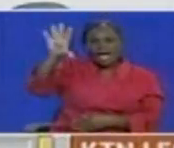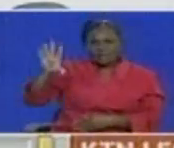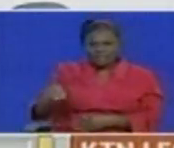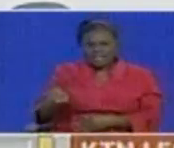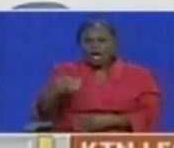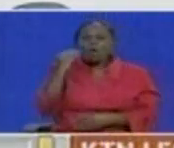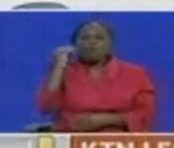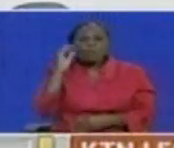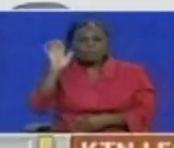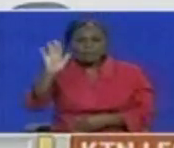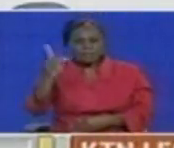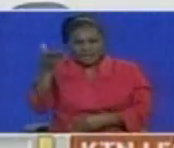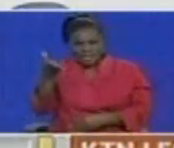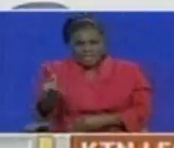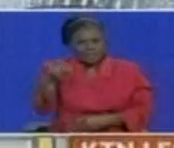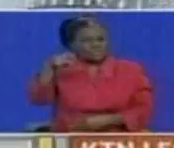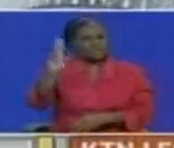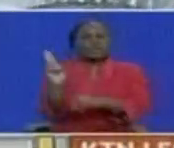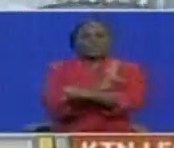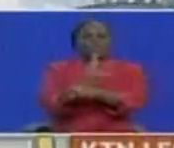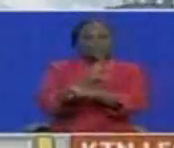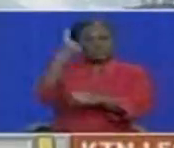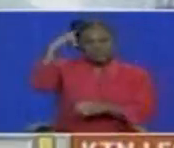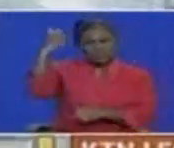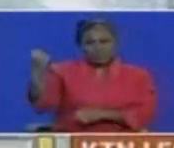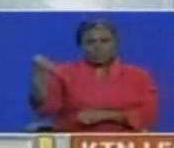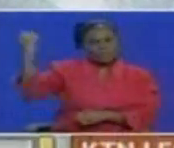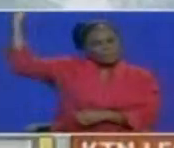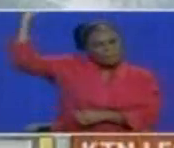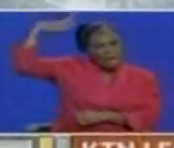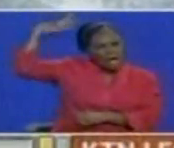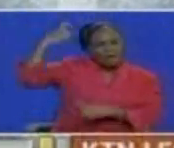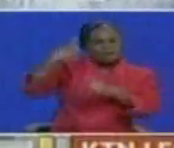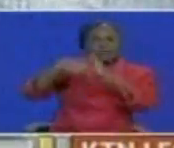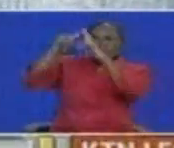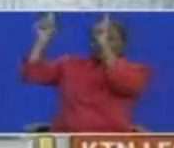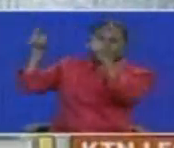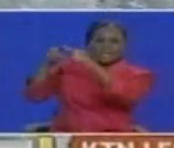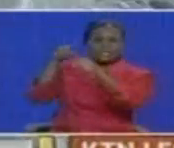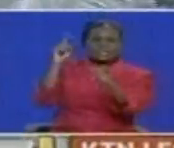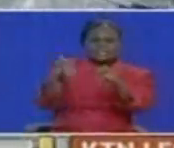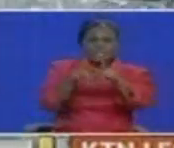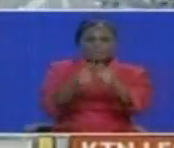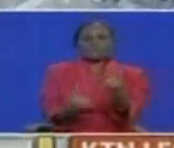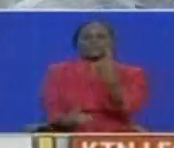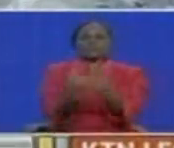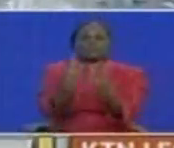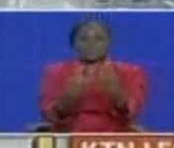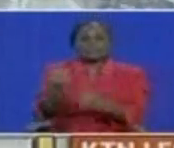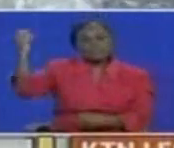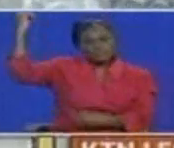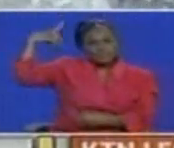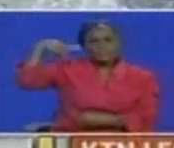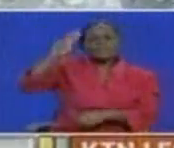nyumbani kwake. Hapa anatumia kawi ya miale ya jua kutekeleza majukumu yake ikiwemo upishi. Miale ambayo